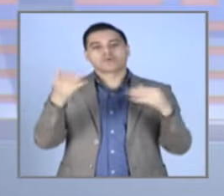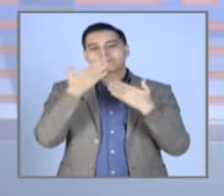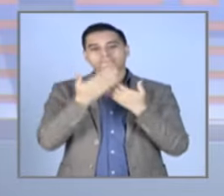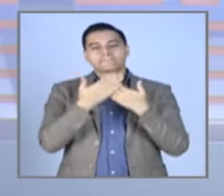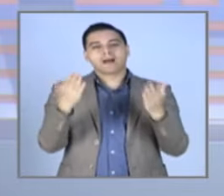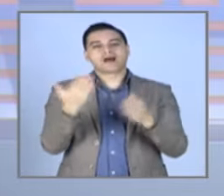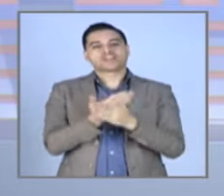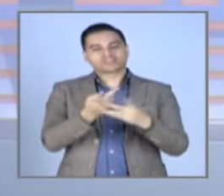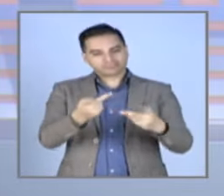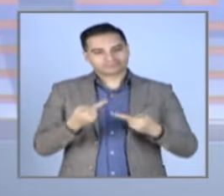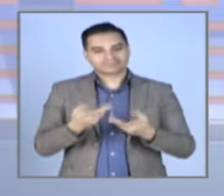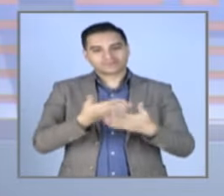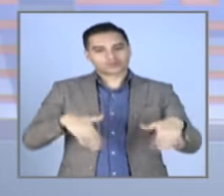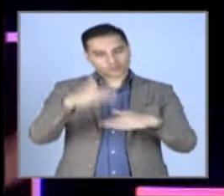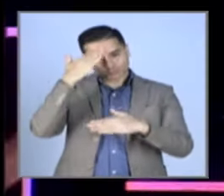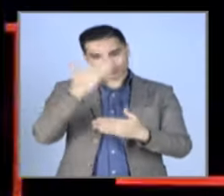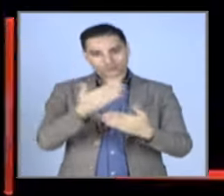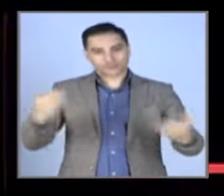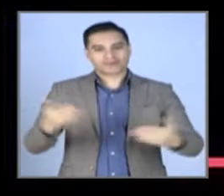علشانكم. بشكركم.